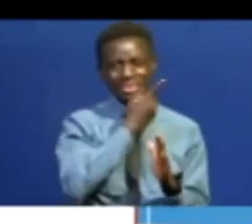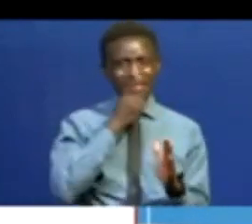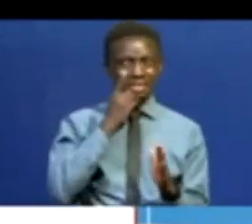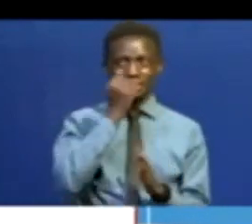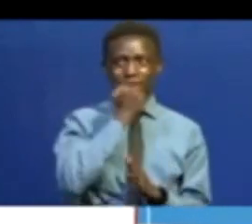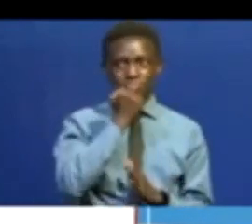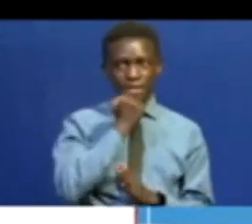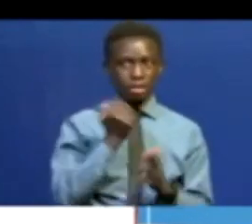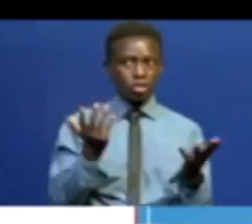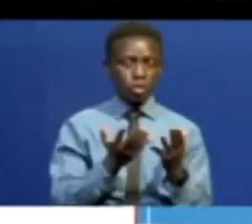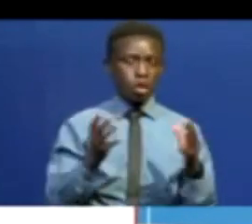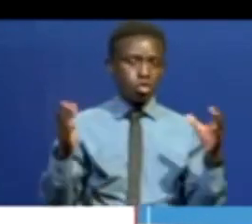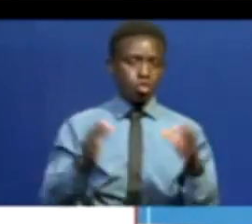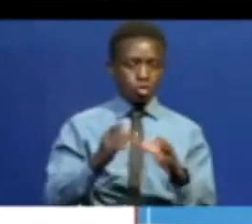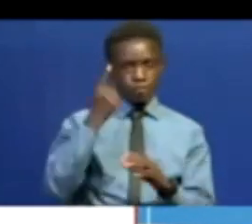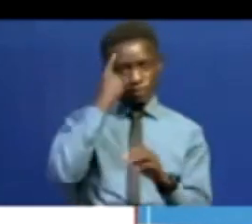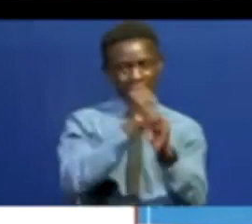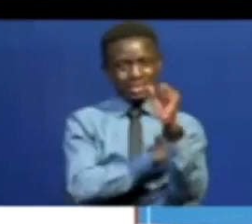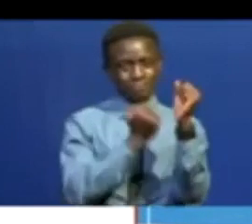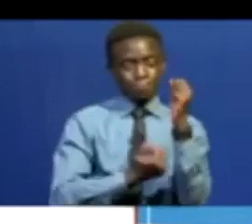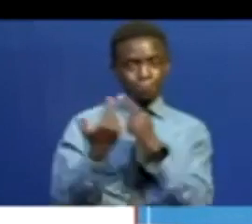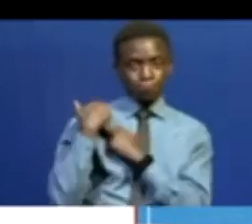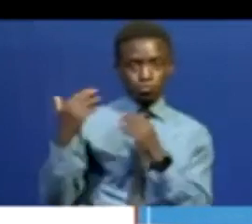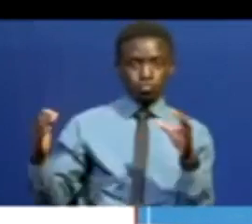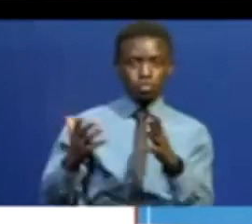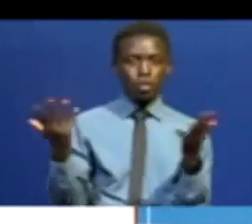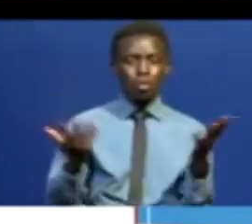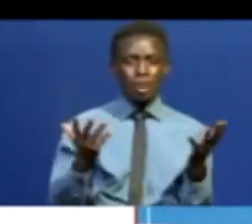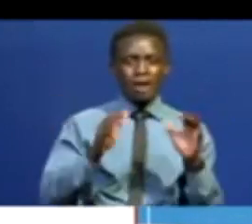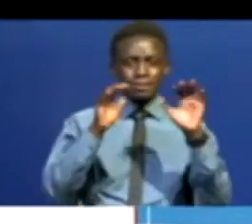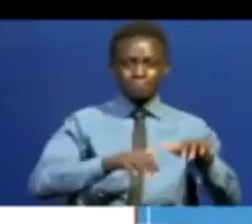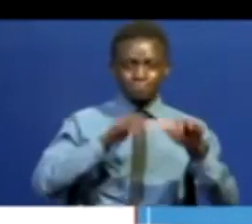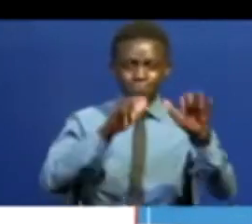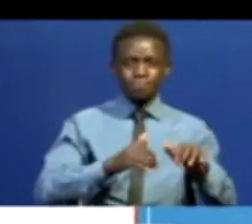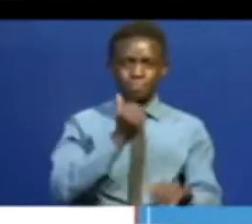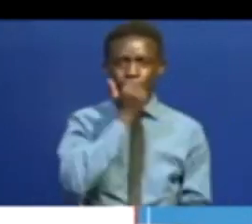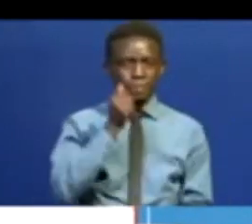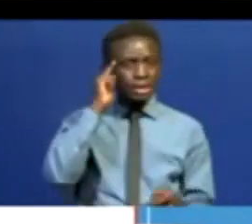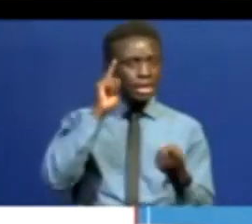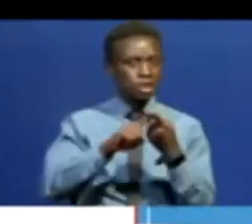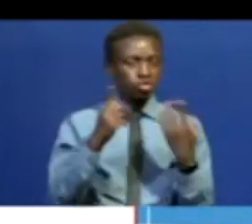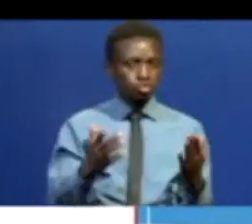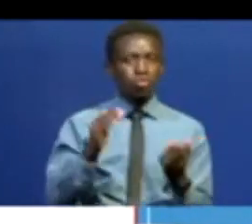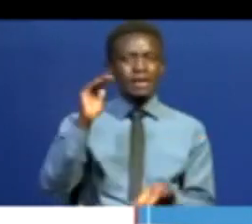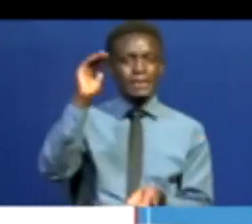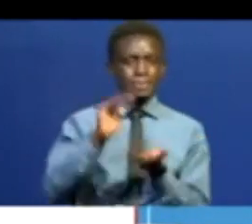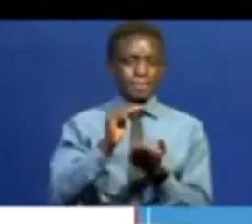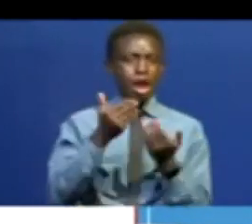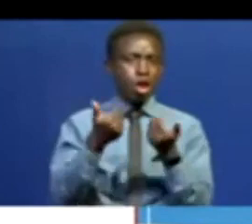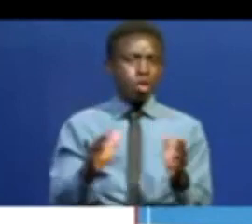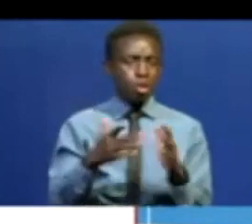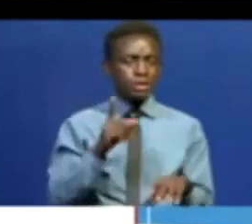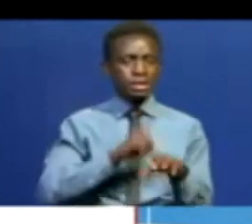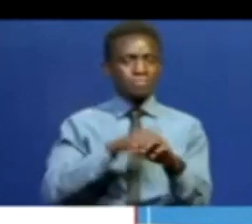ya kitaifa ya nafaka na mazao katika maeneo yanayokuza mahindi ili kupunguza hasara ya baada ya mavuno. Kwa hizi na habari nyingine ni